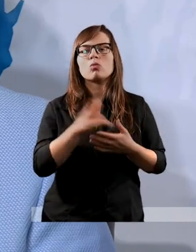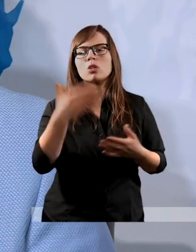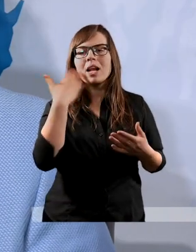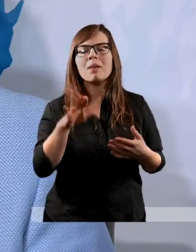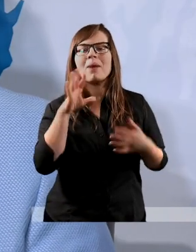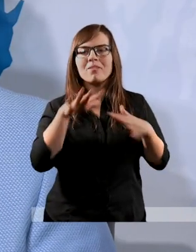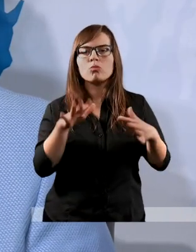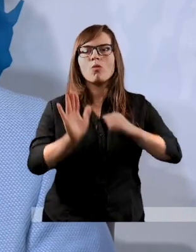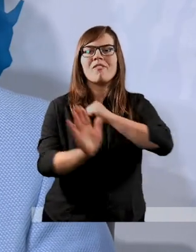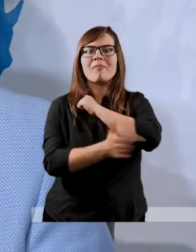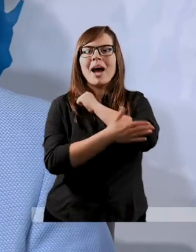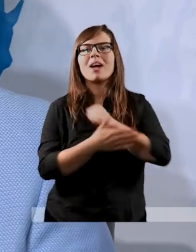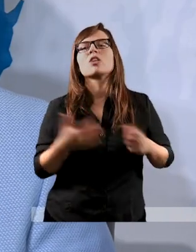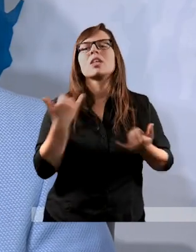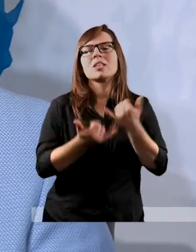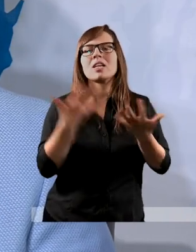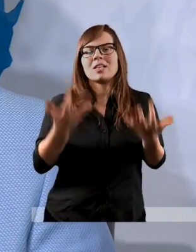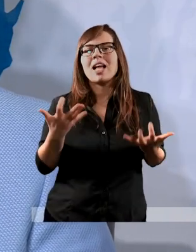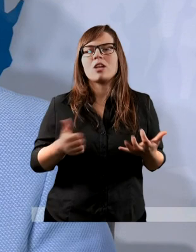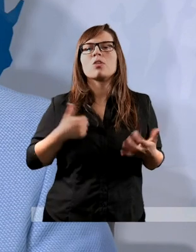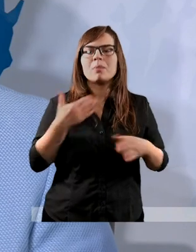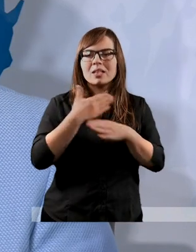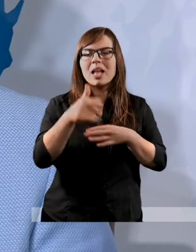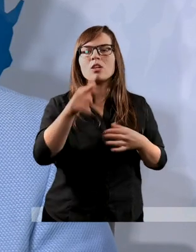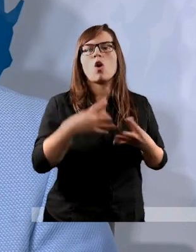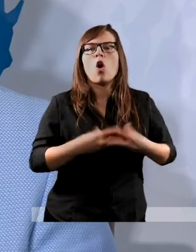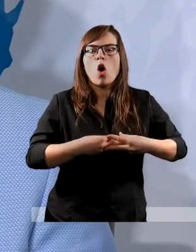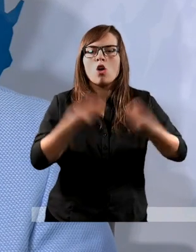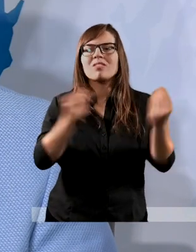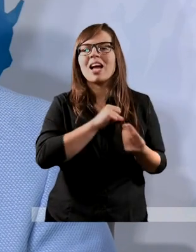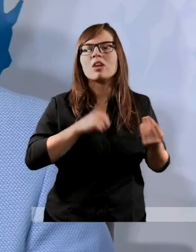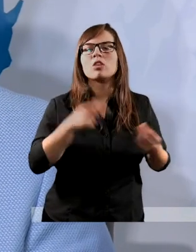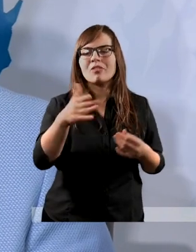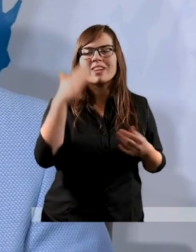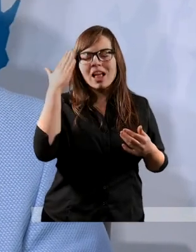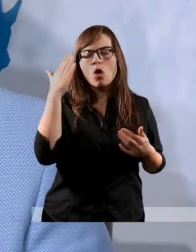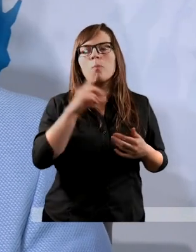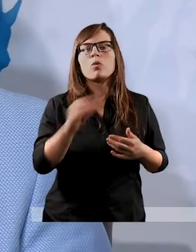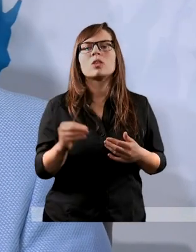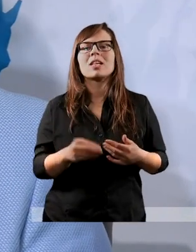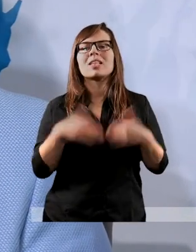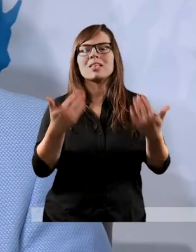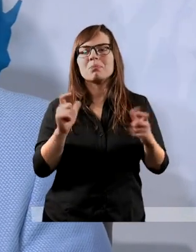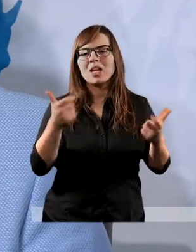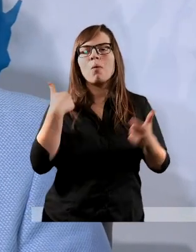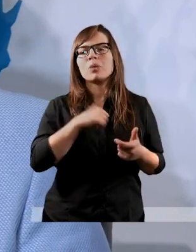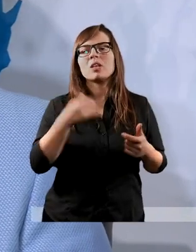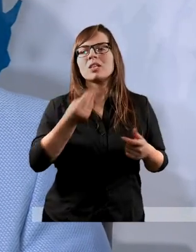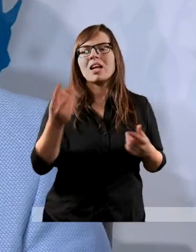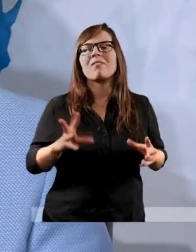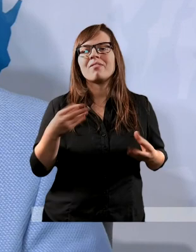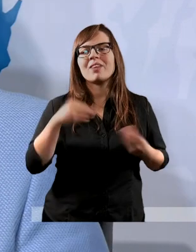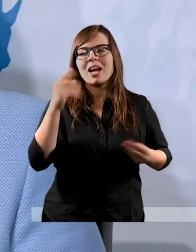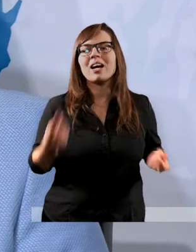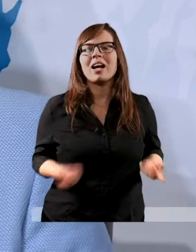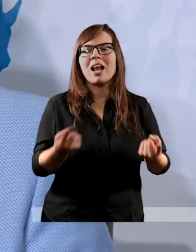jest naprawdę bardzo duże wsparcie. A jeżeli chcesz, żeby nasze dzieło się rozwijało, to wiadomo, że przydałoby się jeszcze więcej